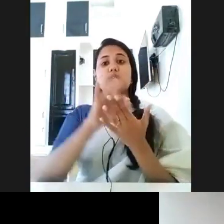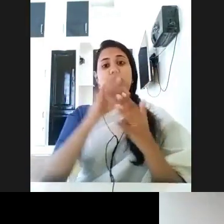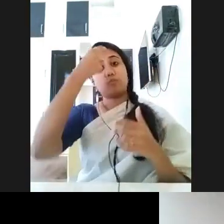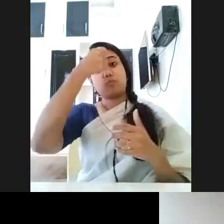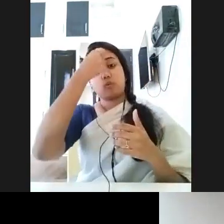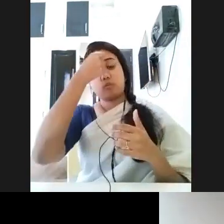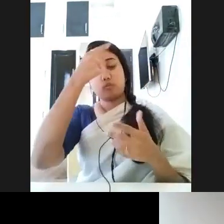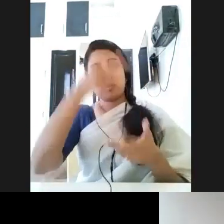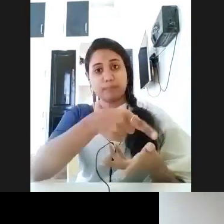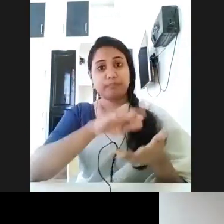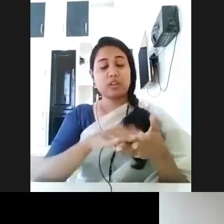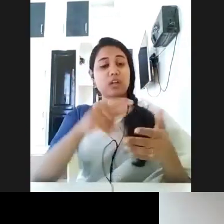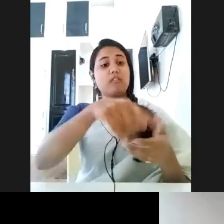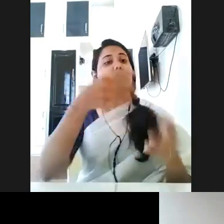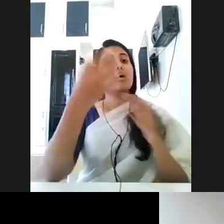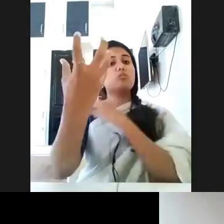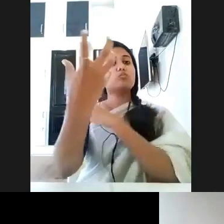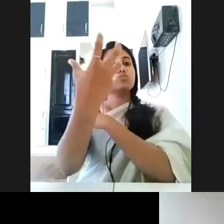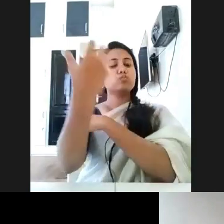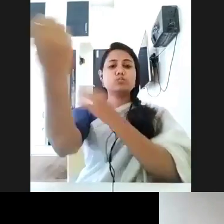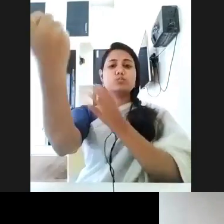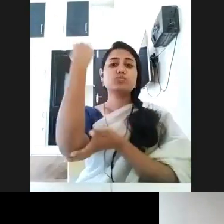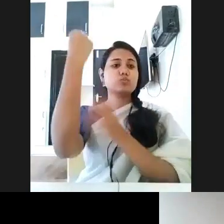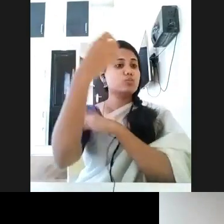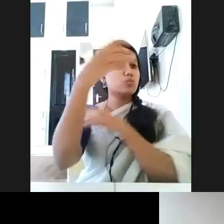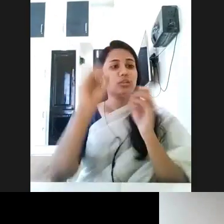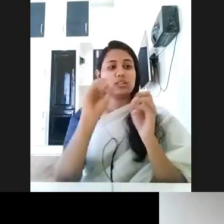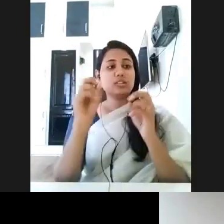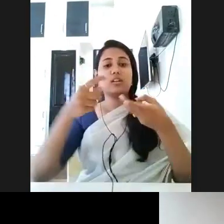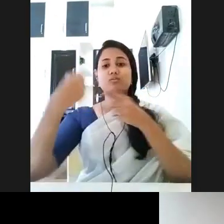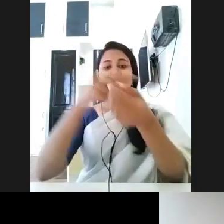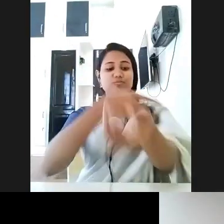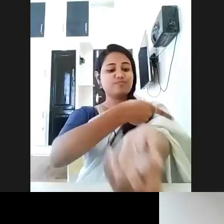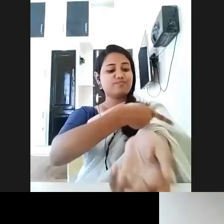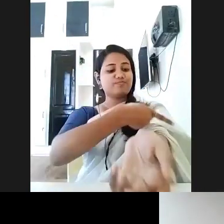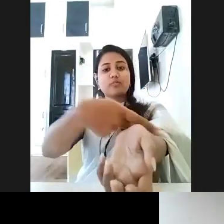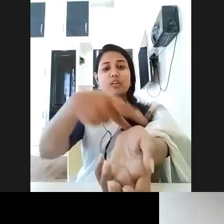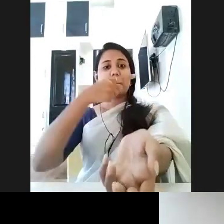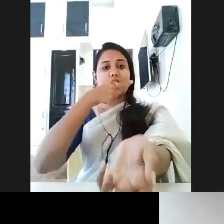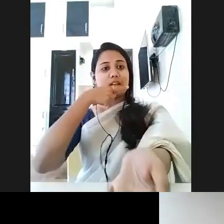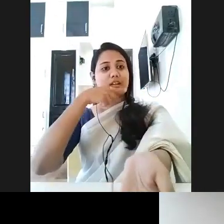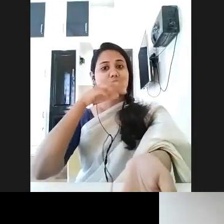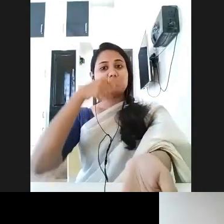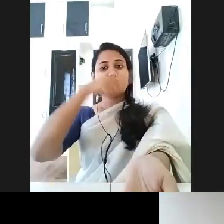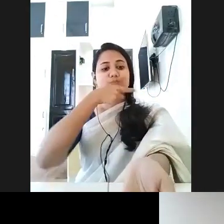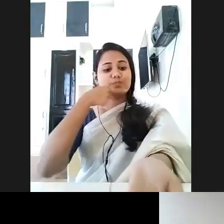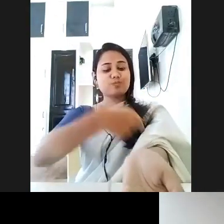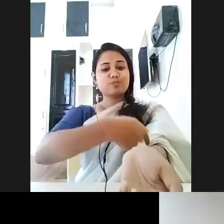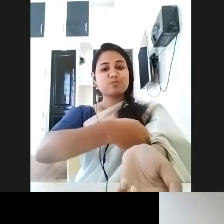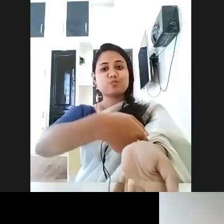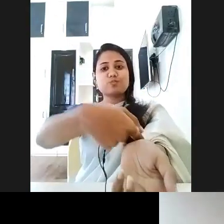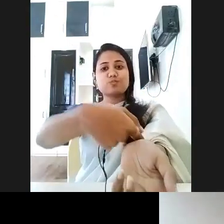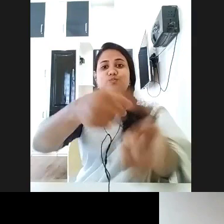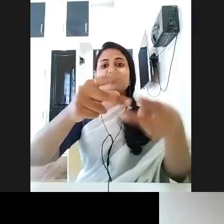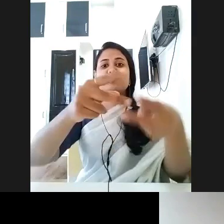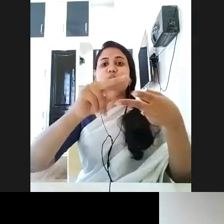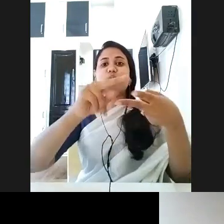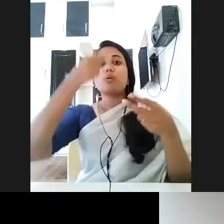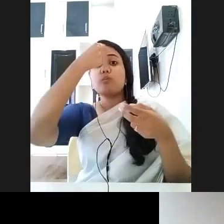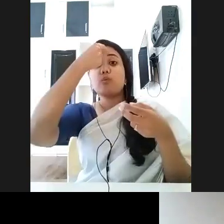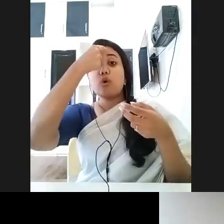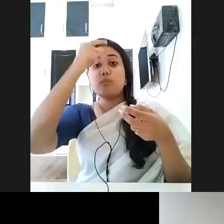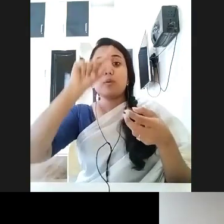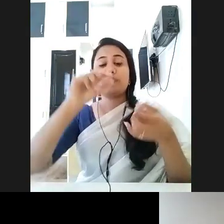ബാധിക്കുന്നത് മസിൽസ് അല്ല, ഇവിടെ ബാധിക്കുന്നത് നരമ്പുകളാണ്. ഈ നരമ്പുകളാണ് സ്പൈനൽ കോർഡിലുള്ള പ്രധാനപ്പെട്ട നരമ്പുകളായ